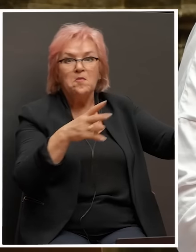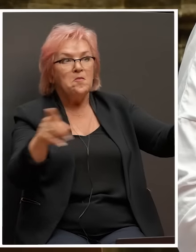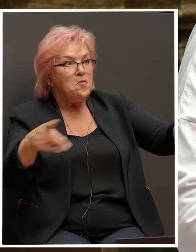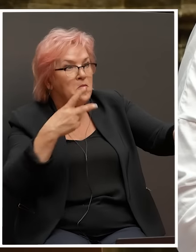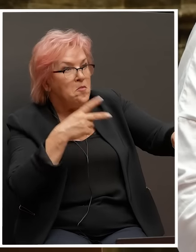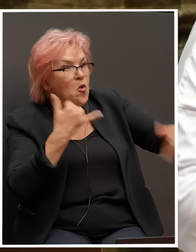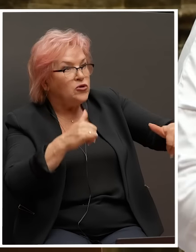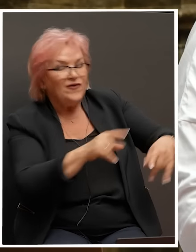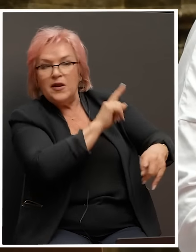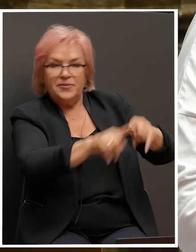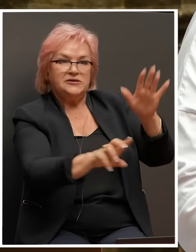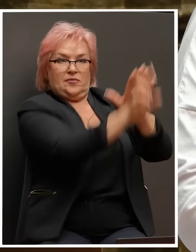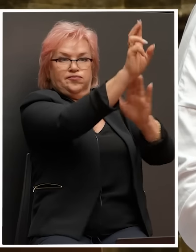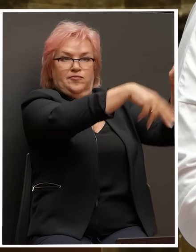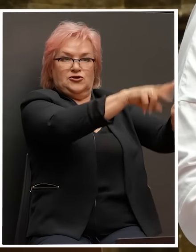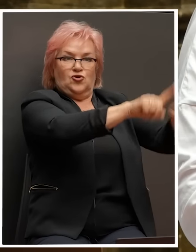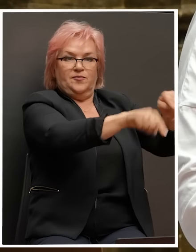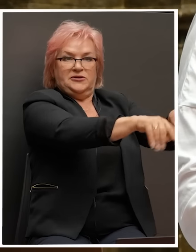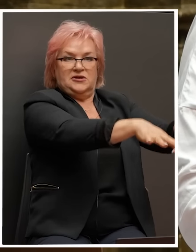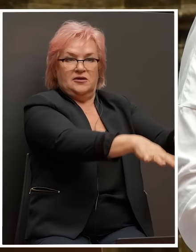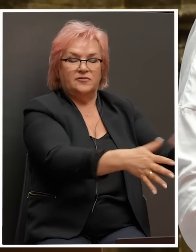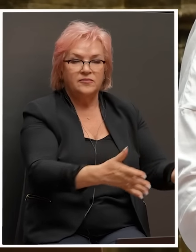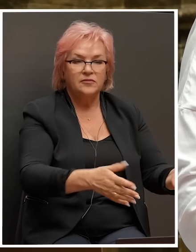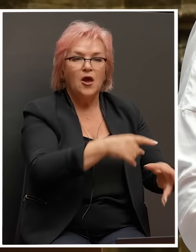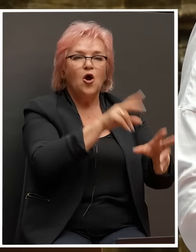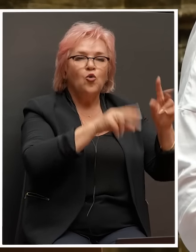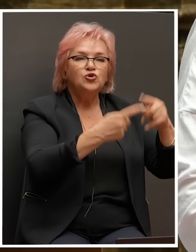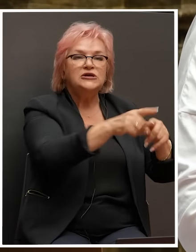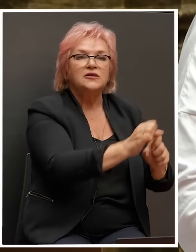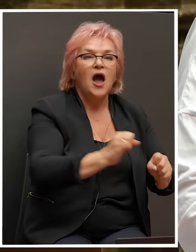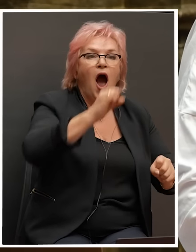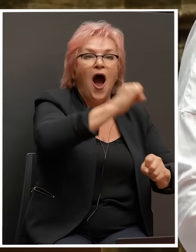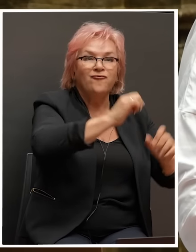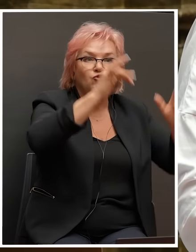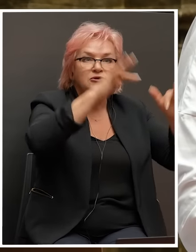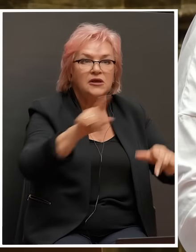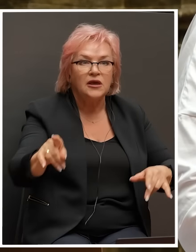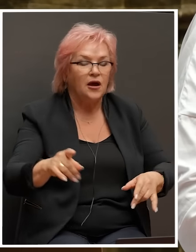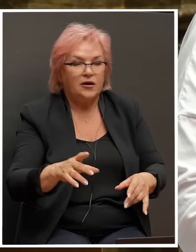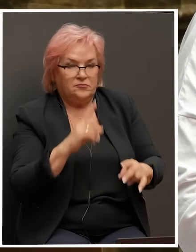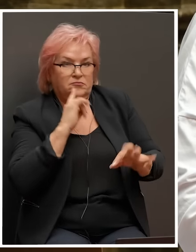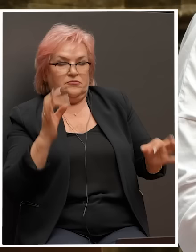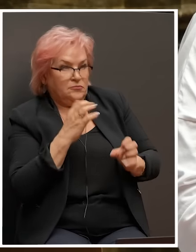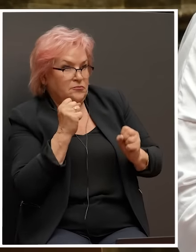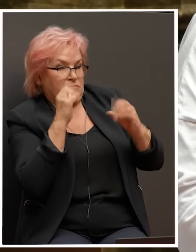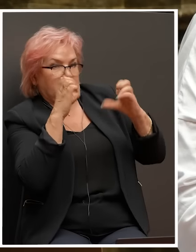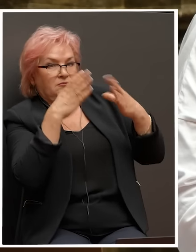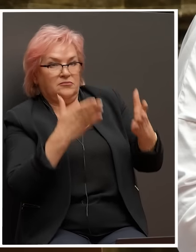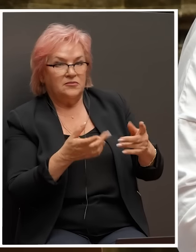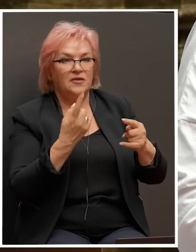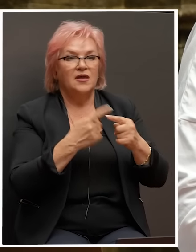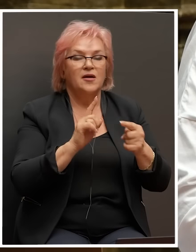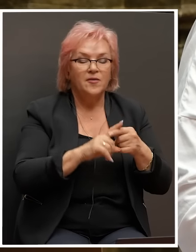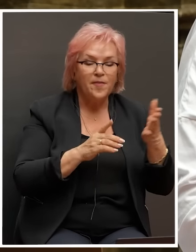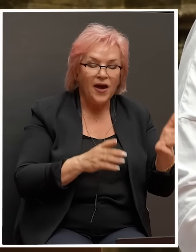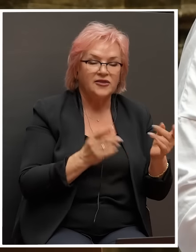немедленно построили там базилику. Если учесть, что это было в августе, я понимаю их удивление. Значит,